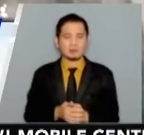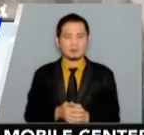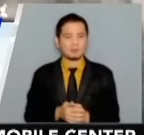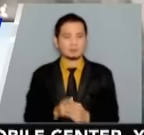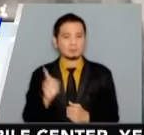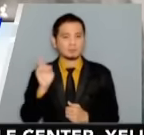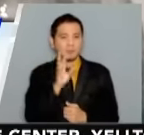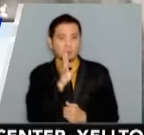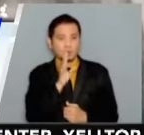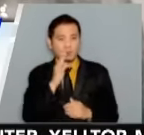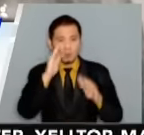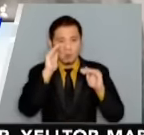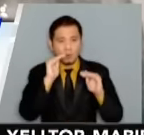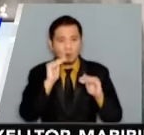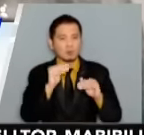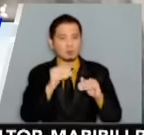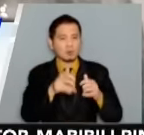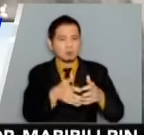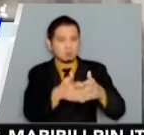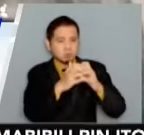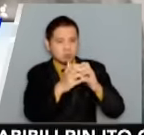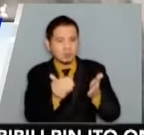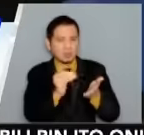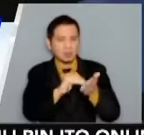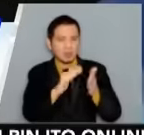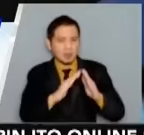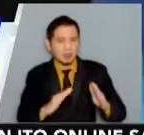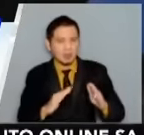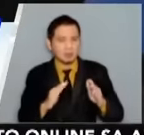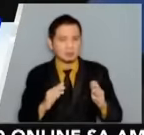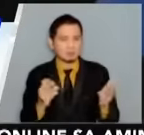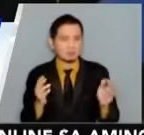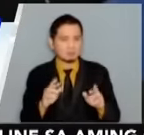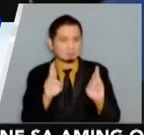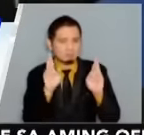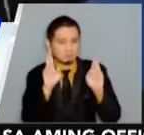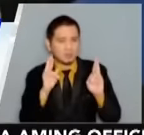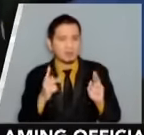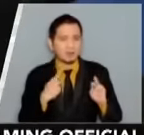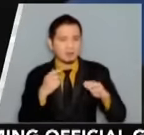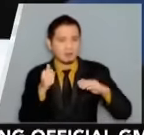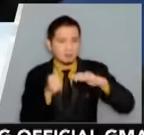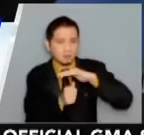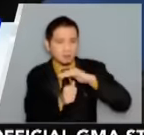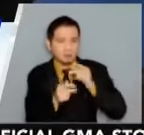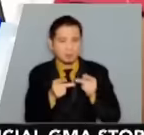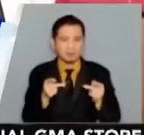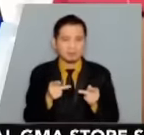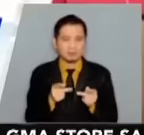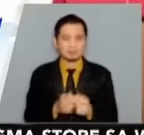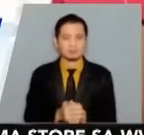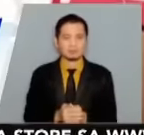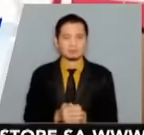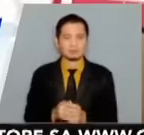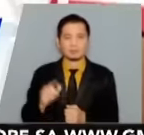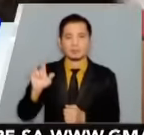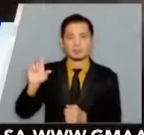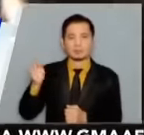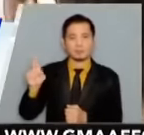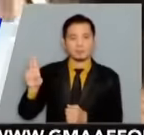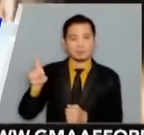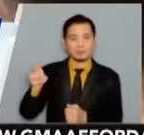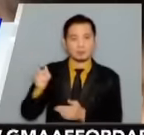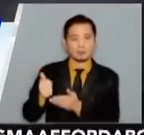namin kasi para may masilungan kami. Nagpaabot na ng paunang tulong ang lokal na pamahalaan. Sa mga nais tumulong,